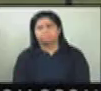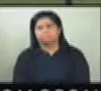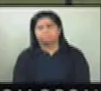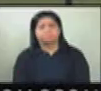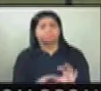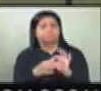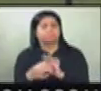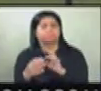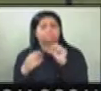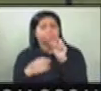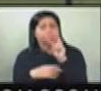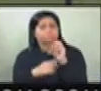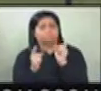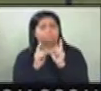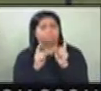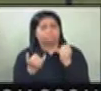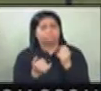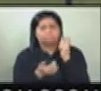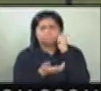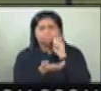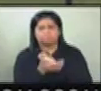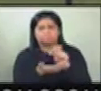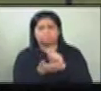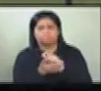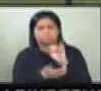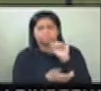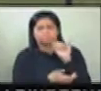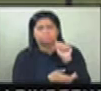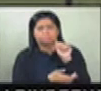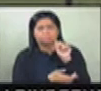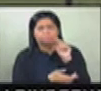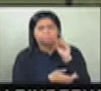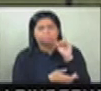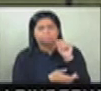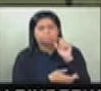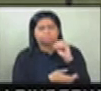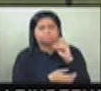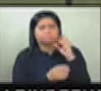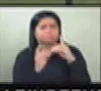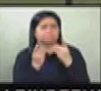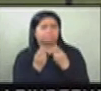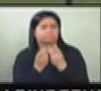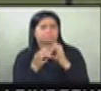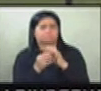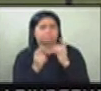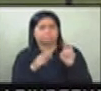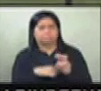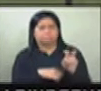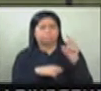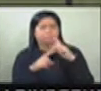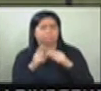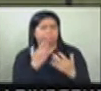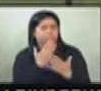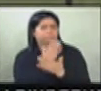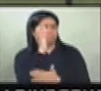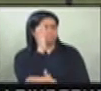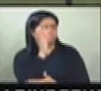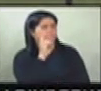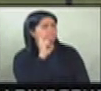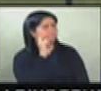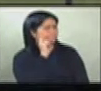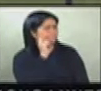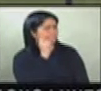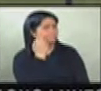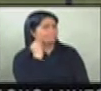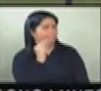Kaugnayan ng balitang yan, makausap natin si Secretary Wanda Teo ng Department of Tourism. Magandang tanghali, Ate Tol,